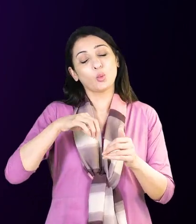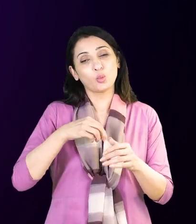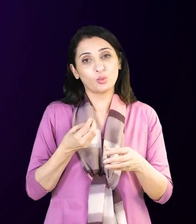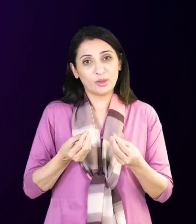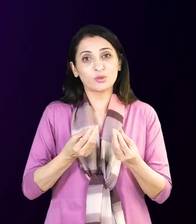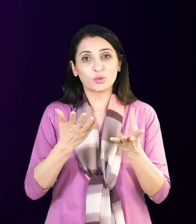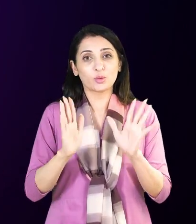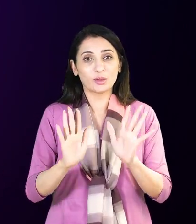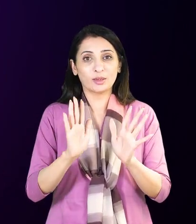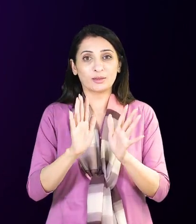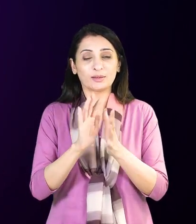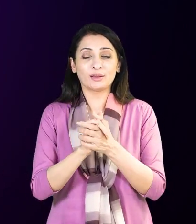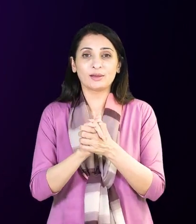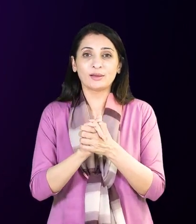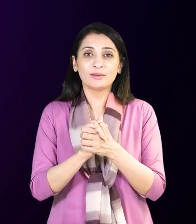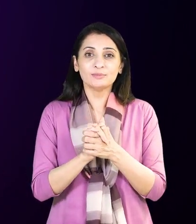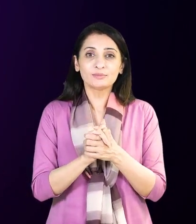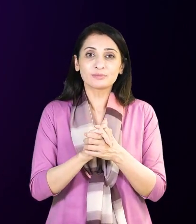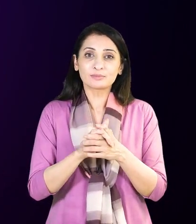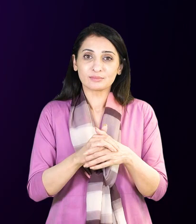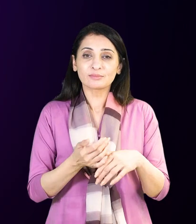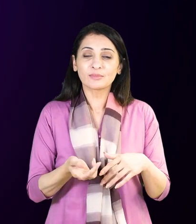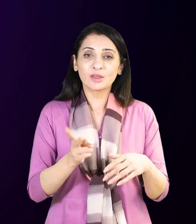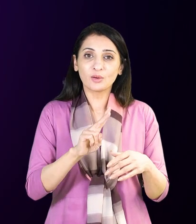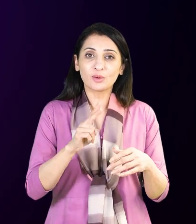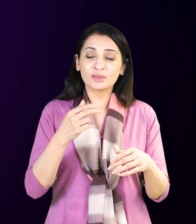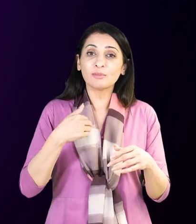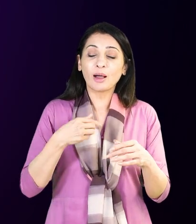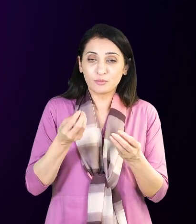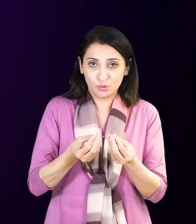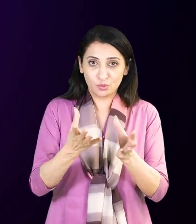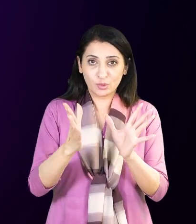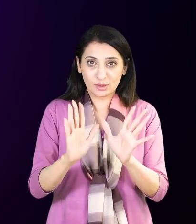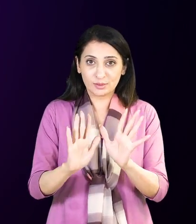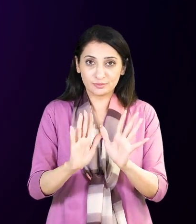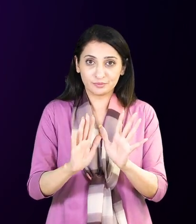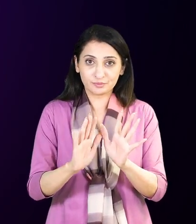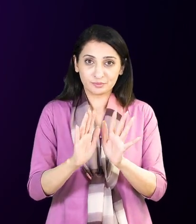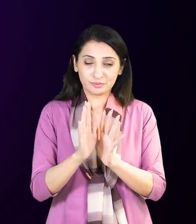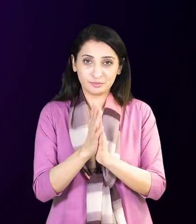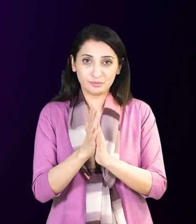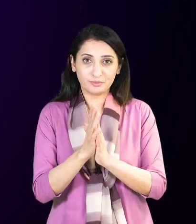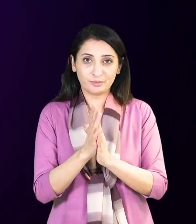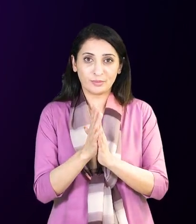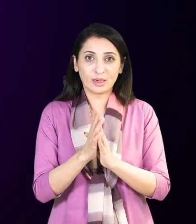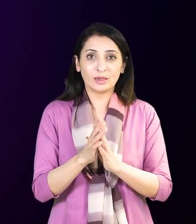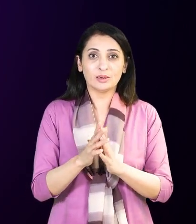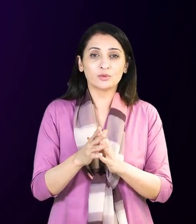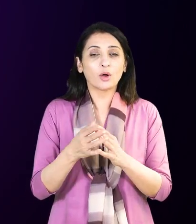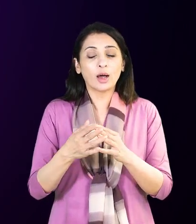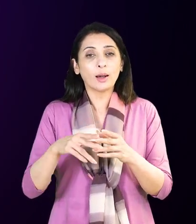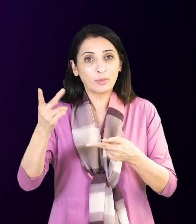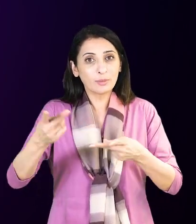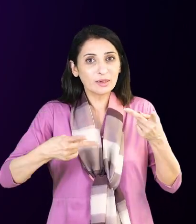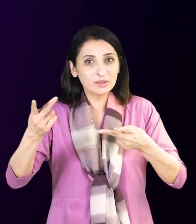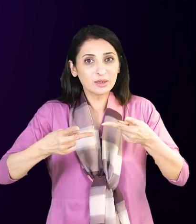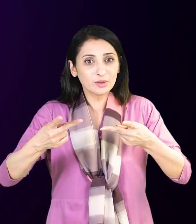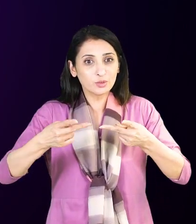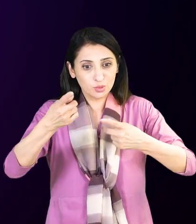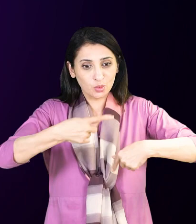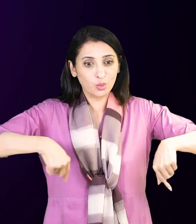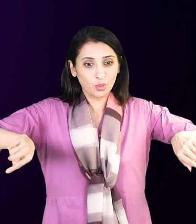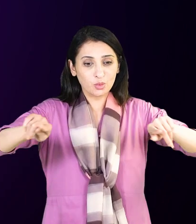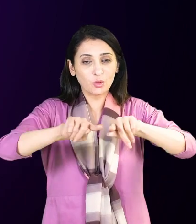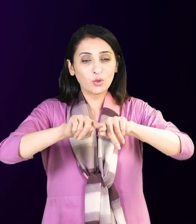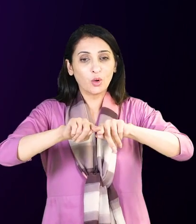पर्सनलाइज्ड, वो एक आंसर उसमें एक आता है। क्योंकि अगर आप लेट्स से कि जब आप स्टार्ट करते हो, लाइक लेट्स से यू टेक अ स्टार्ट